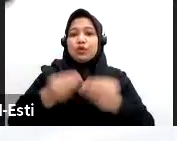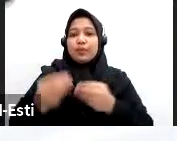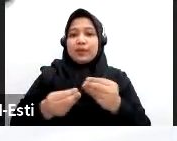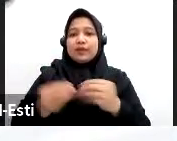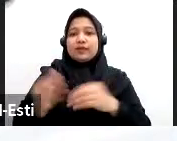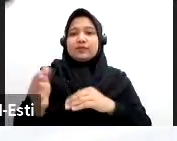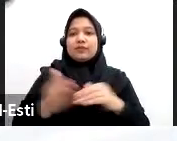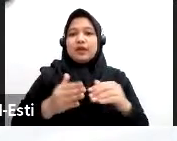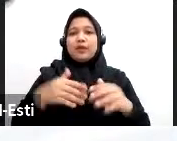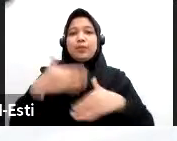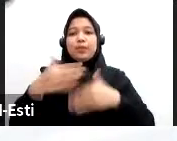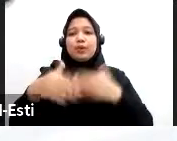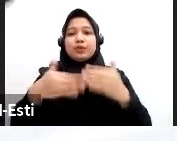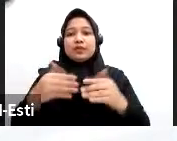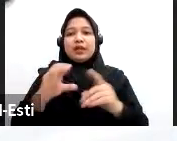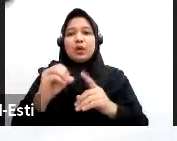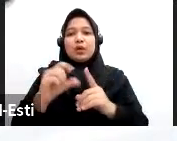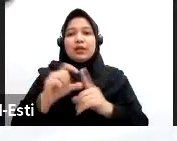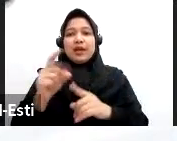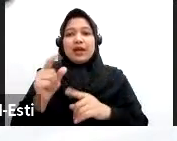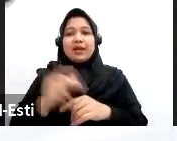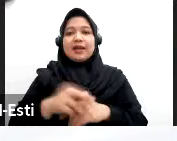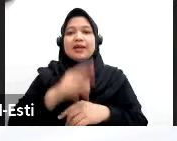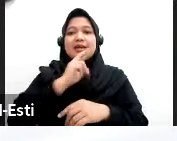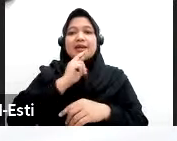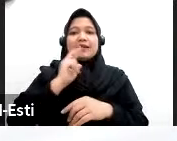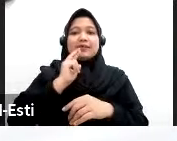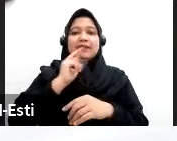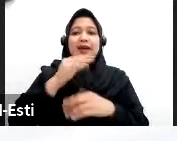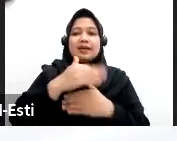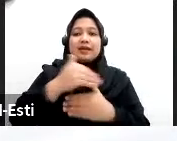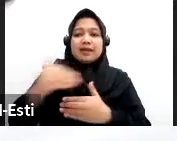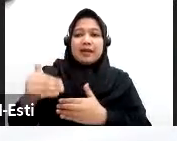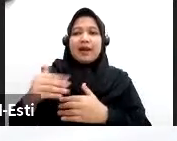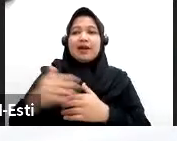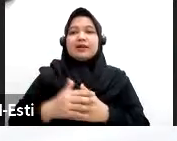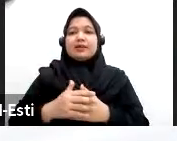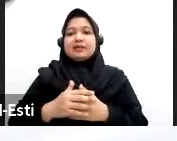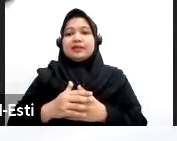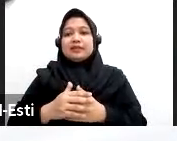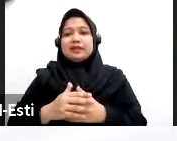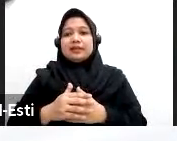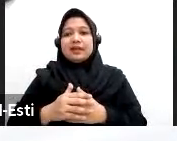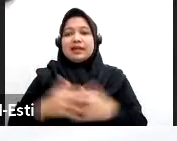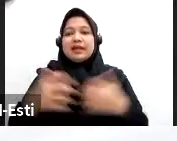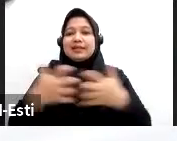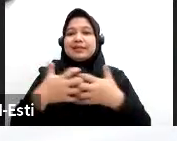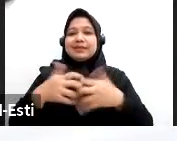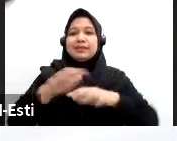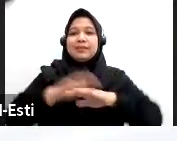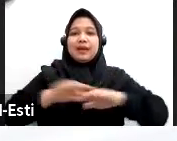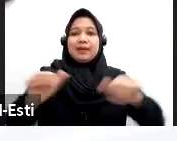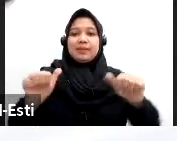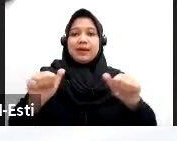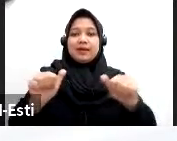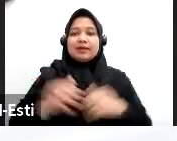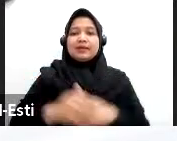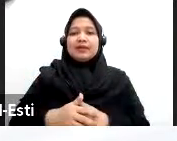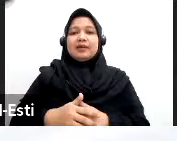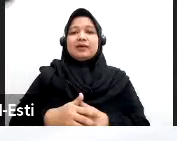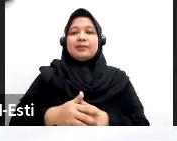sebagian keras yang memerlukan data konektivitas dan peradilan yang lalu sistem yang amannya dan tentu saja